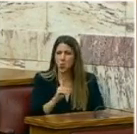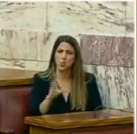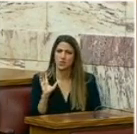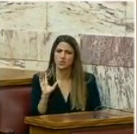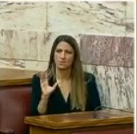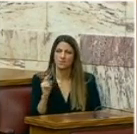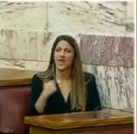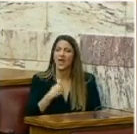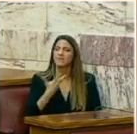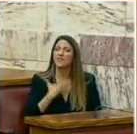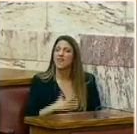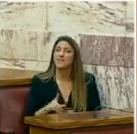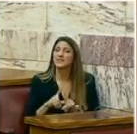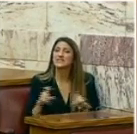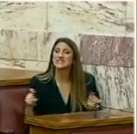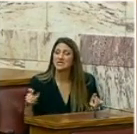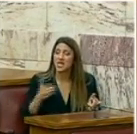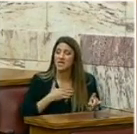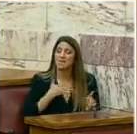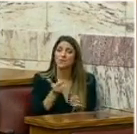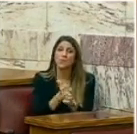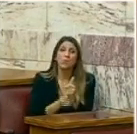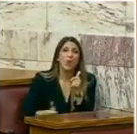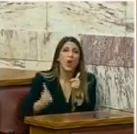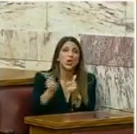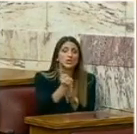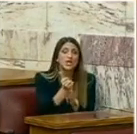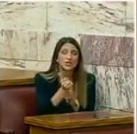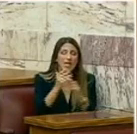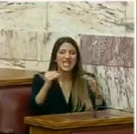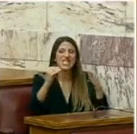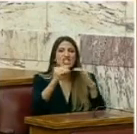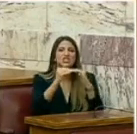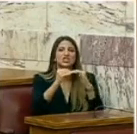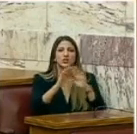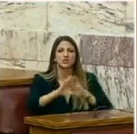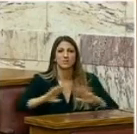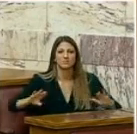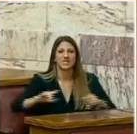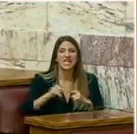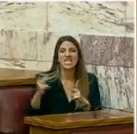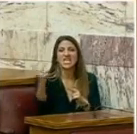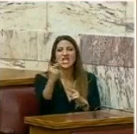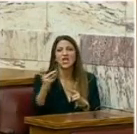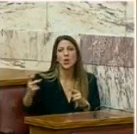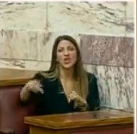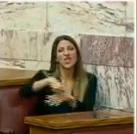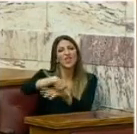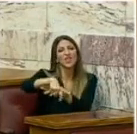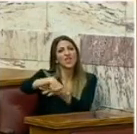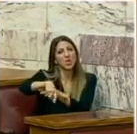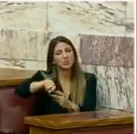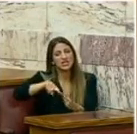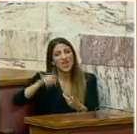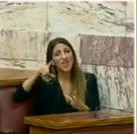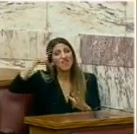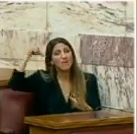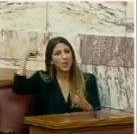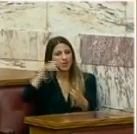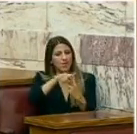Στον πυρήνα του αριστερού πολιτικού λόγου είναι η ισότητα, είναι η κοινωνική δικαιοσύνη και είναι και η δημοκρατία.